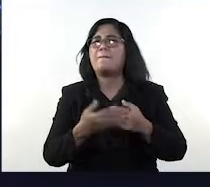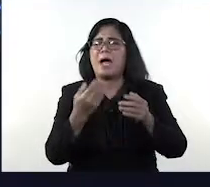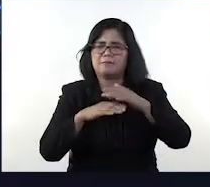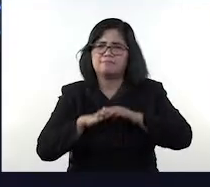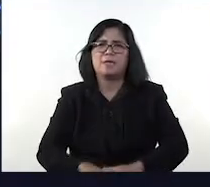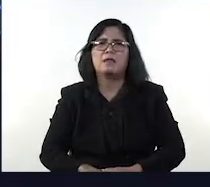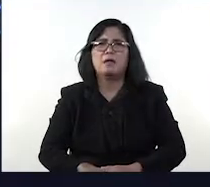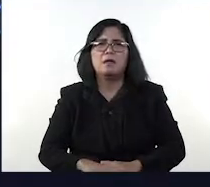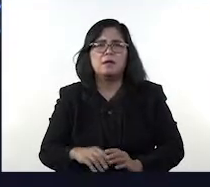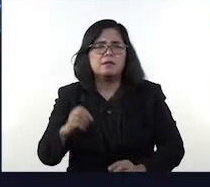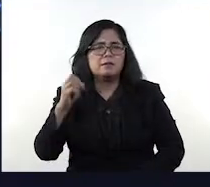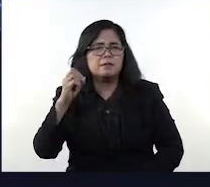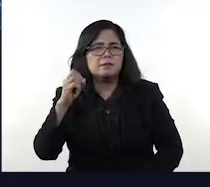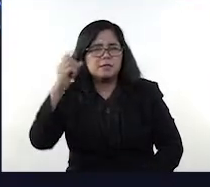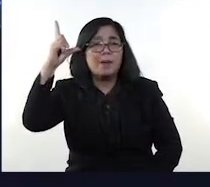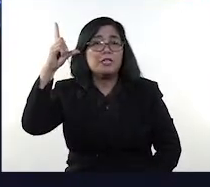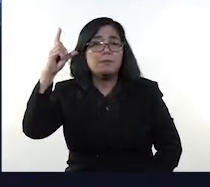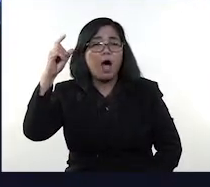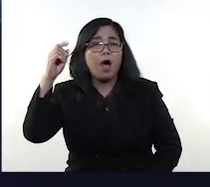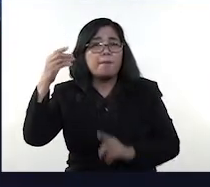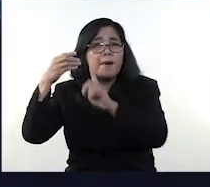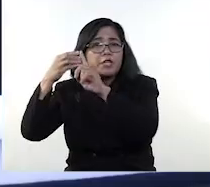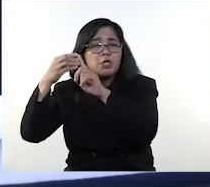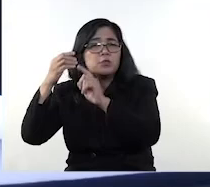Hai tiba-tiba didengar orang banyak bilang